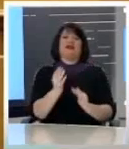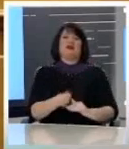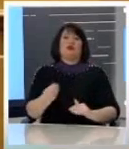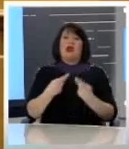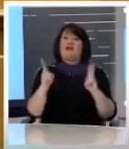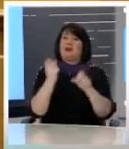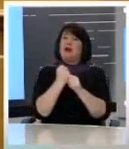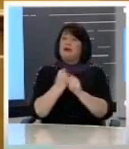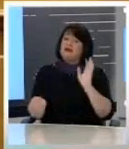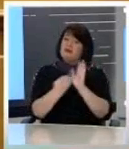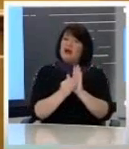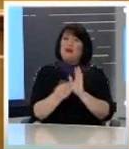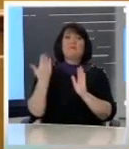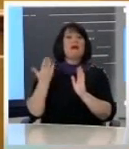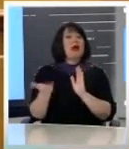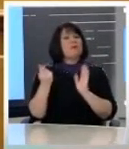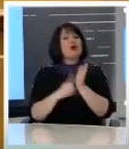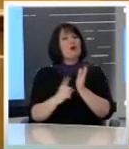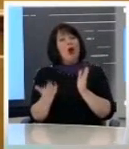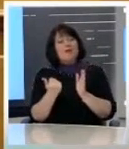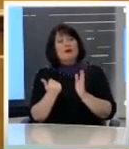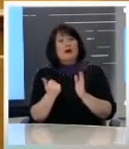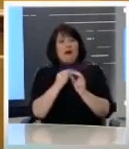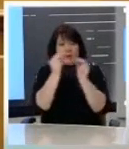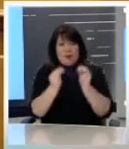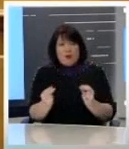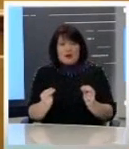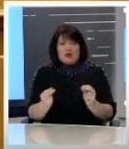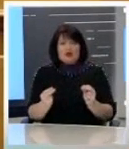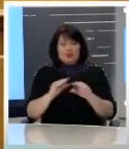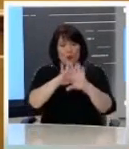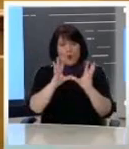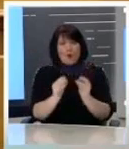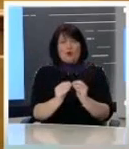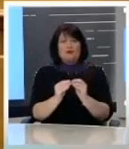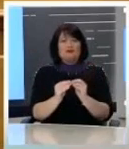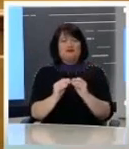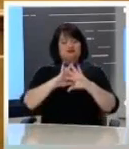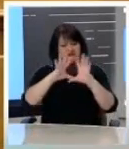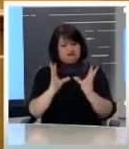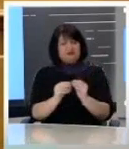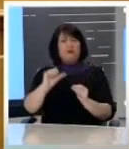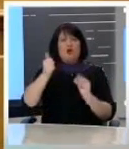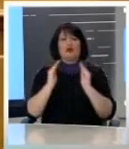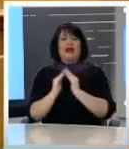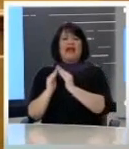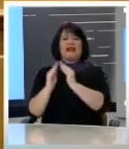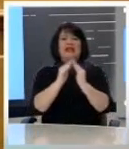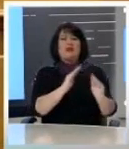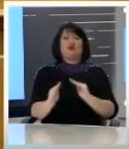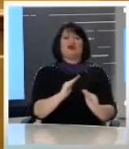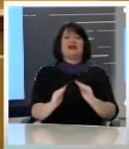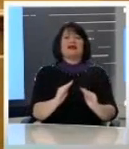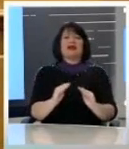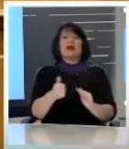ελεύθερους επαγγελματίες που δεν υπήρχαν στον νόμο, άρα έχουμε μια πλήρη και καθολική προστασία της πρώτης κατοικίας, με εξαίρεση